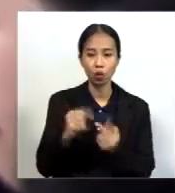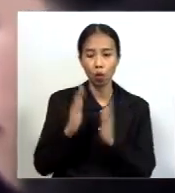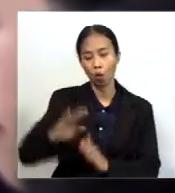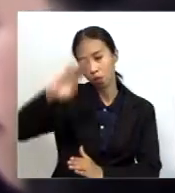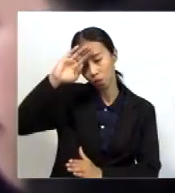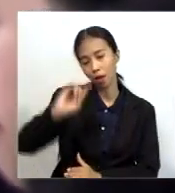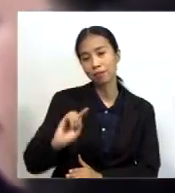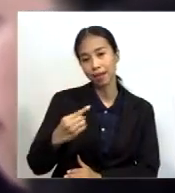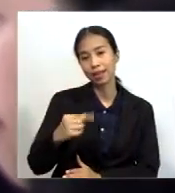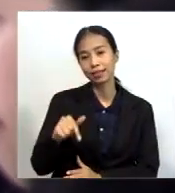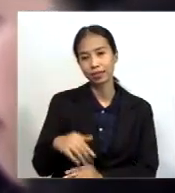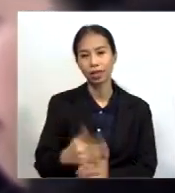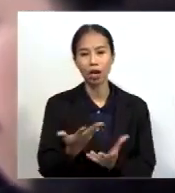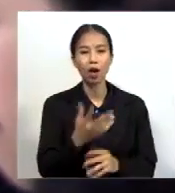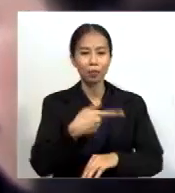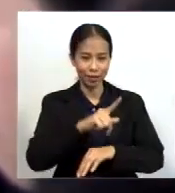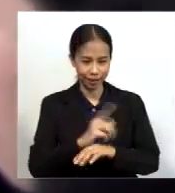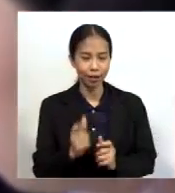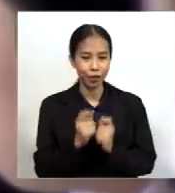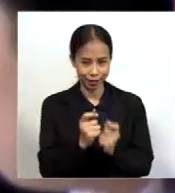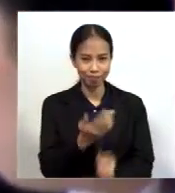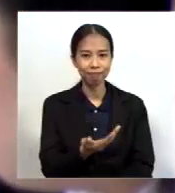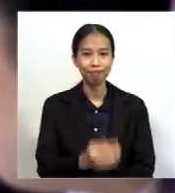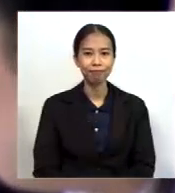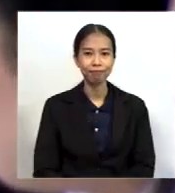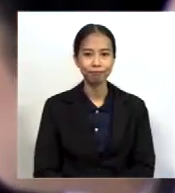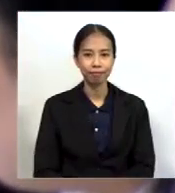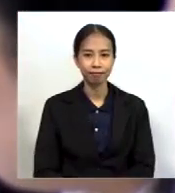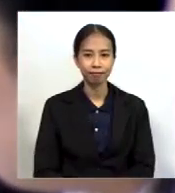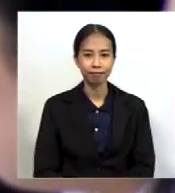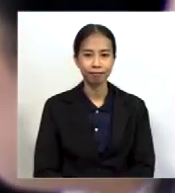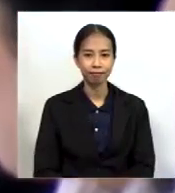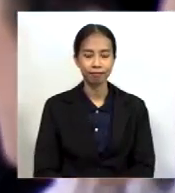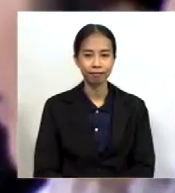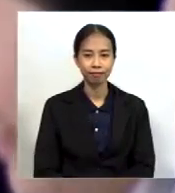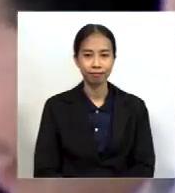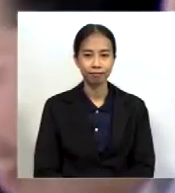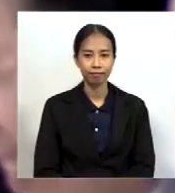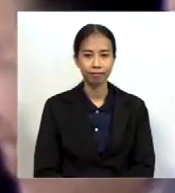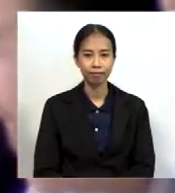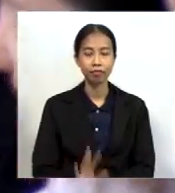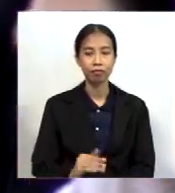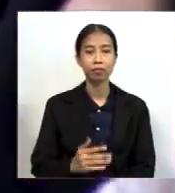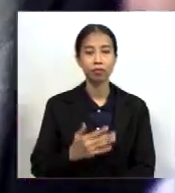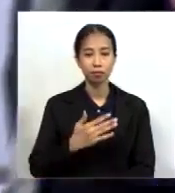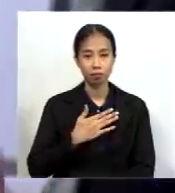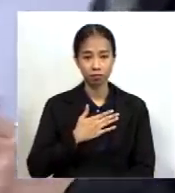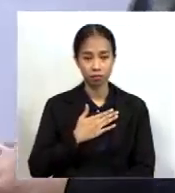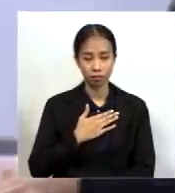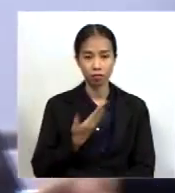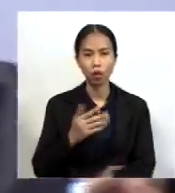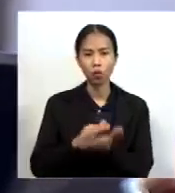ญาตท่านประธานเพียงเท่านี้ก่อน โทษครับผมเรียกประท้วงนะครับนะ